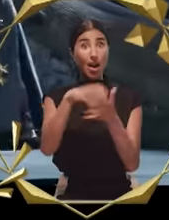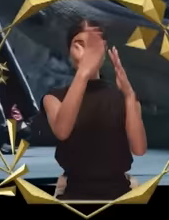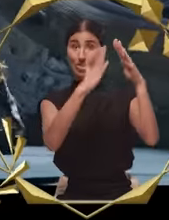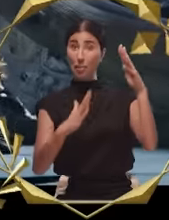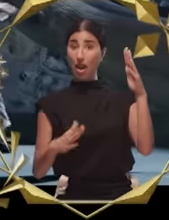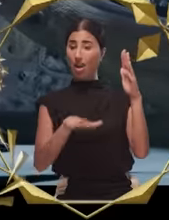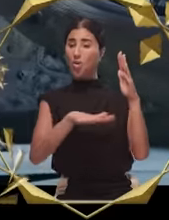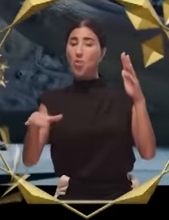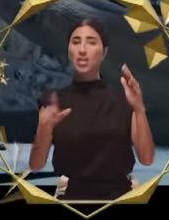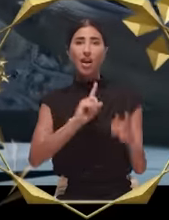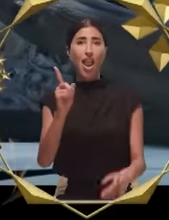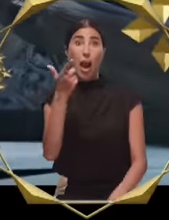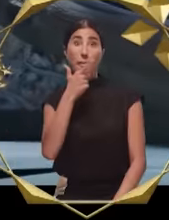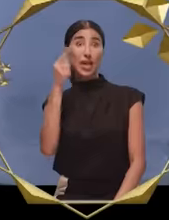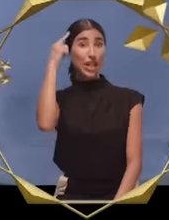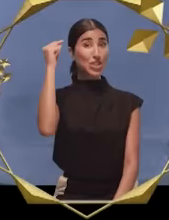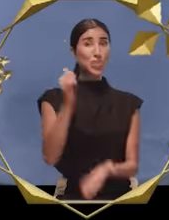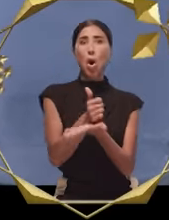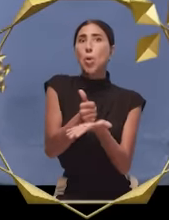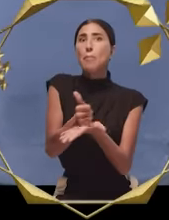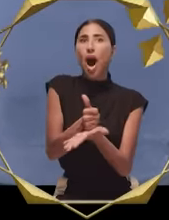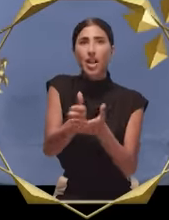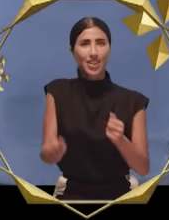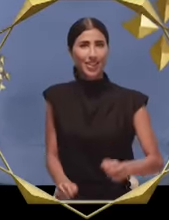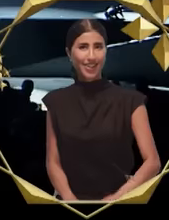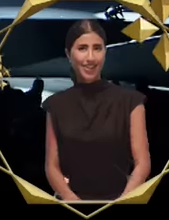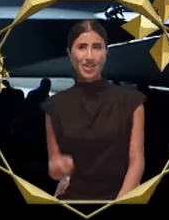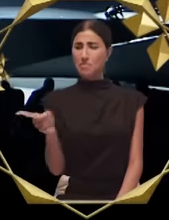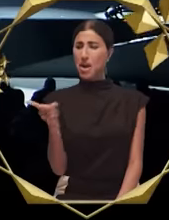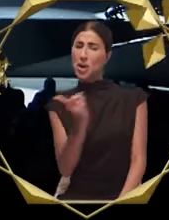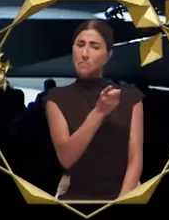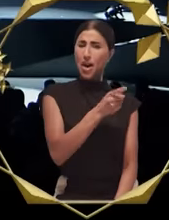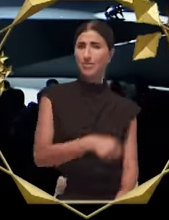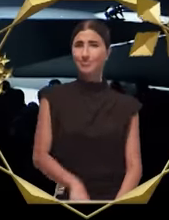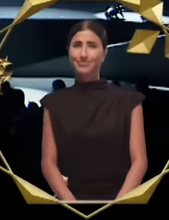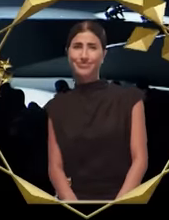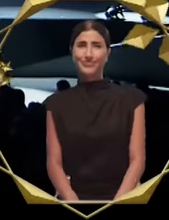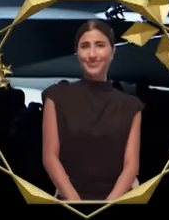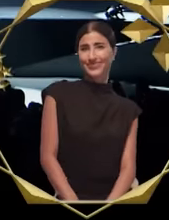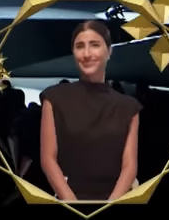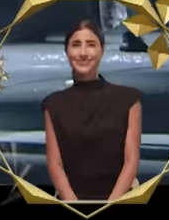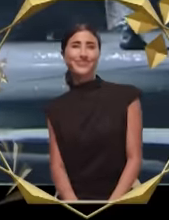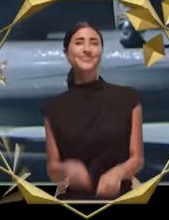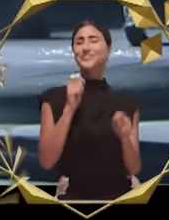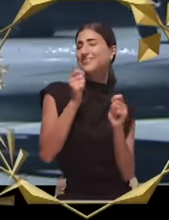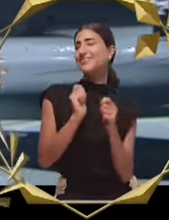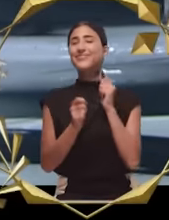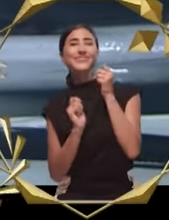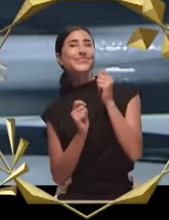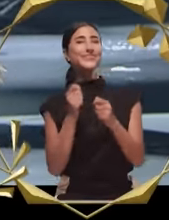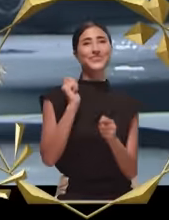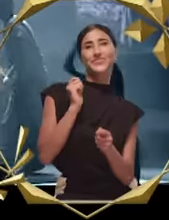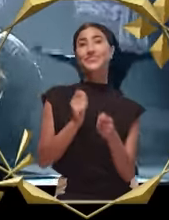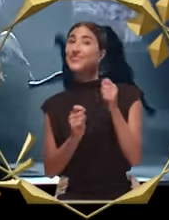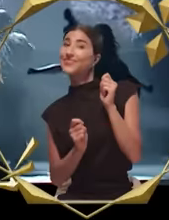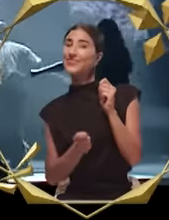وادي لا أبيض لا أسود بل رمادي شيء هكذا بين وبين صوت لا فاخر ولا هادي لا جبل